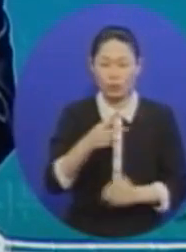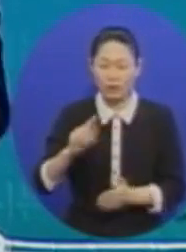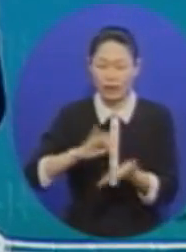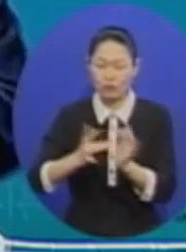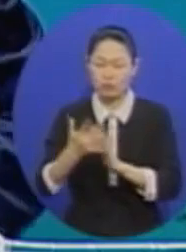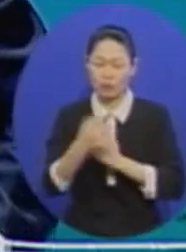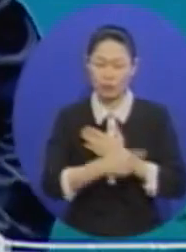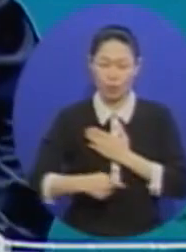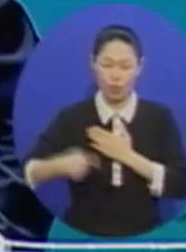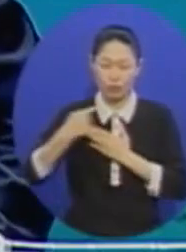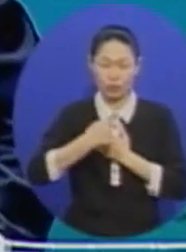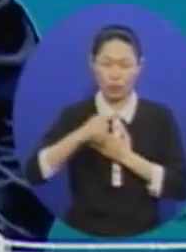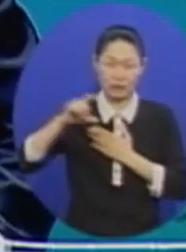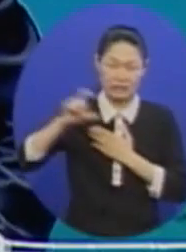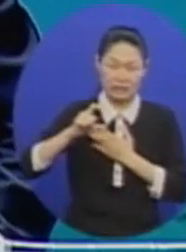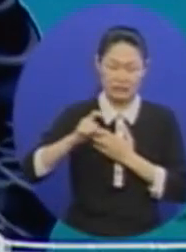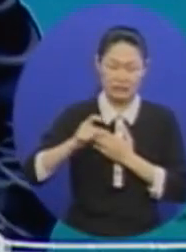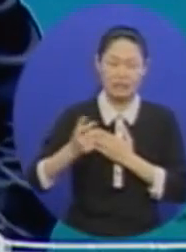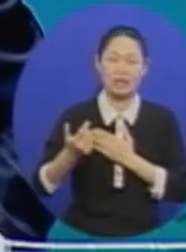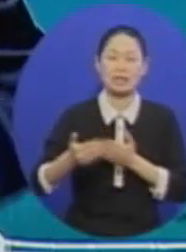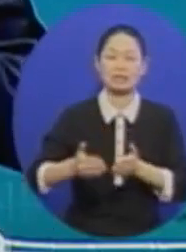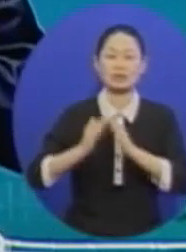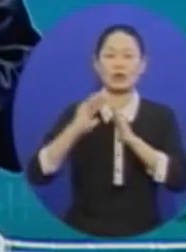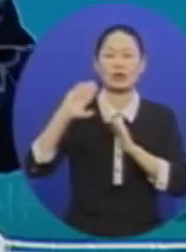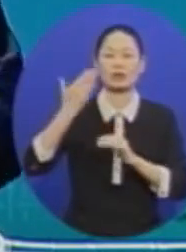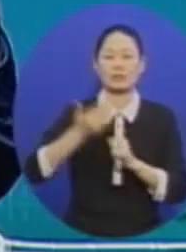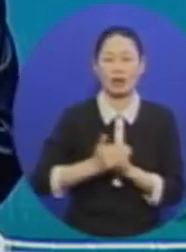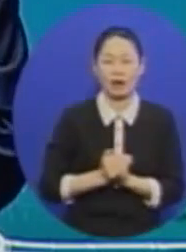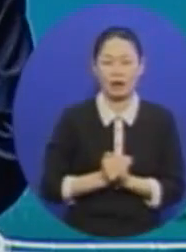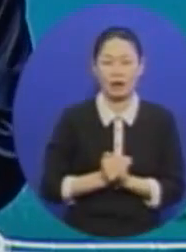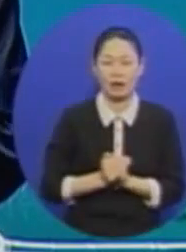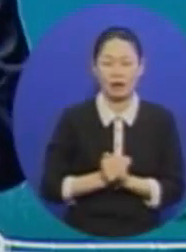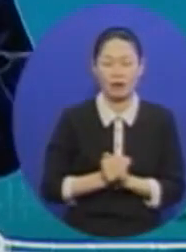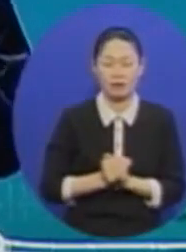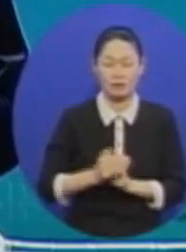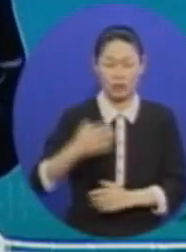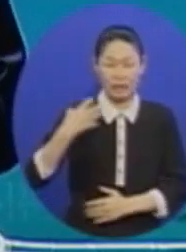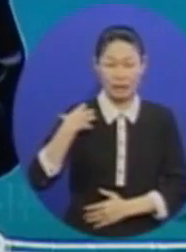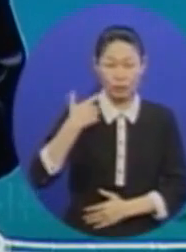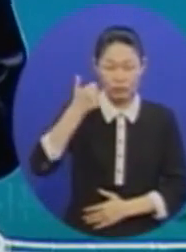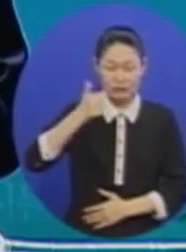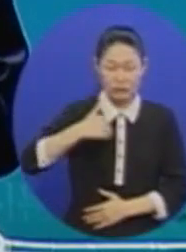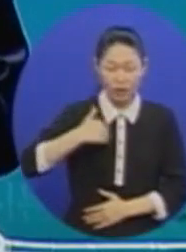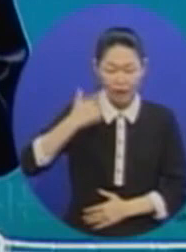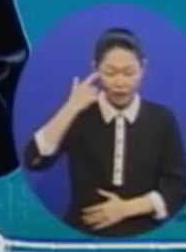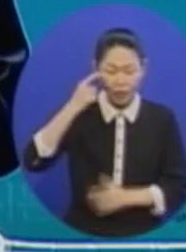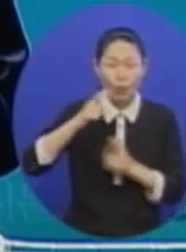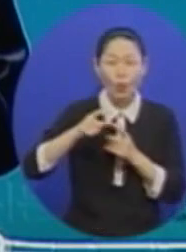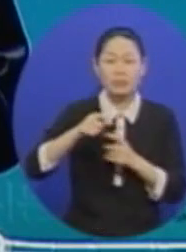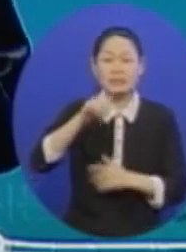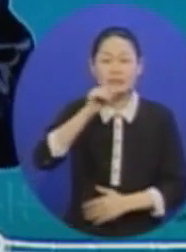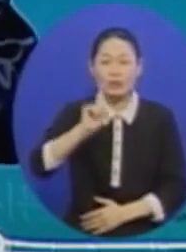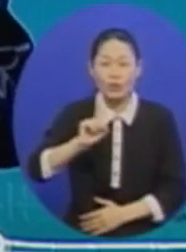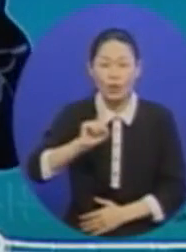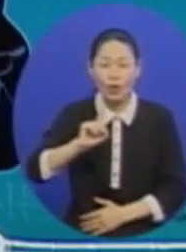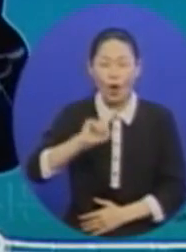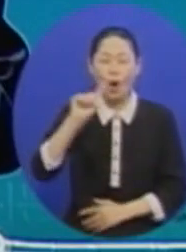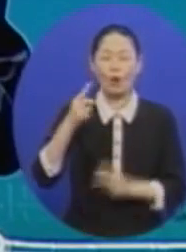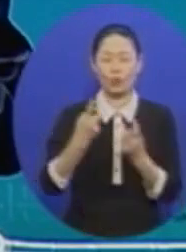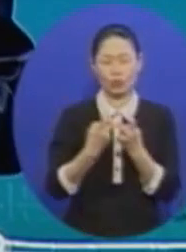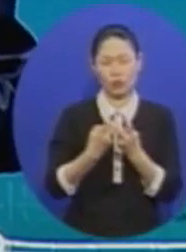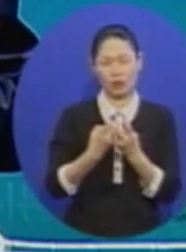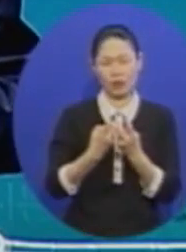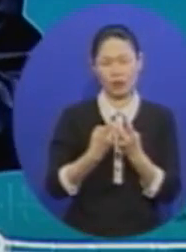든든히 서 가게 되는 겁니다 여기에다 님 목사인 저의 고민이 있어요 정말 어떻게